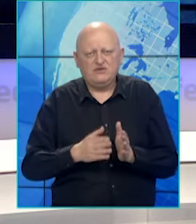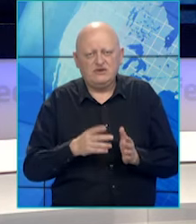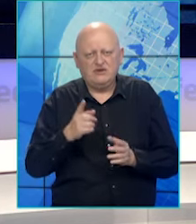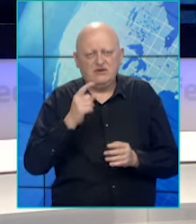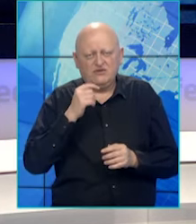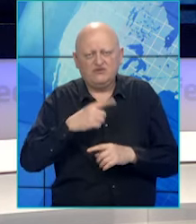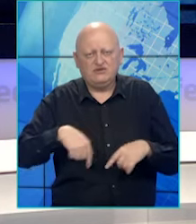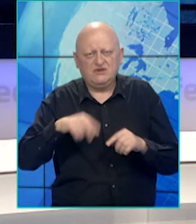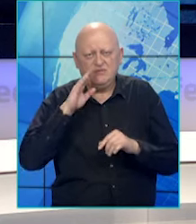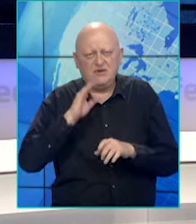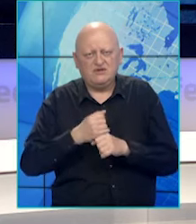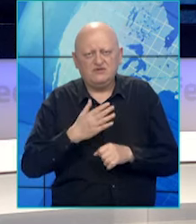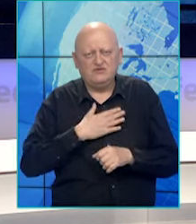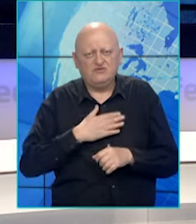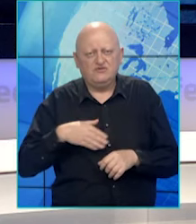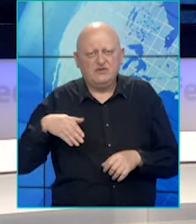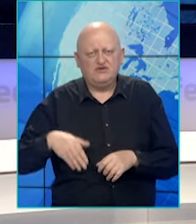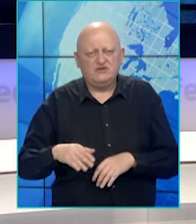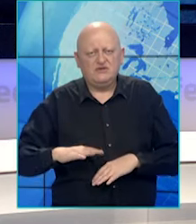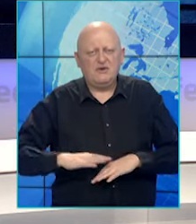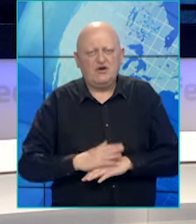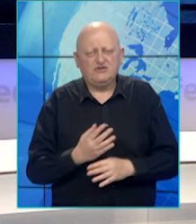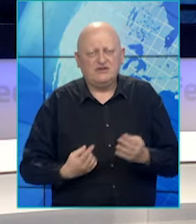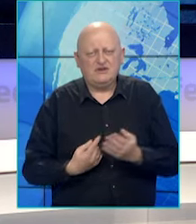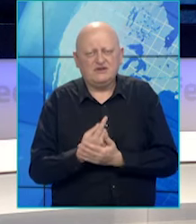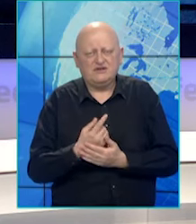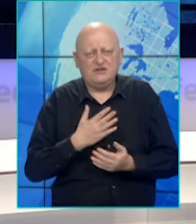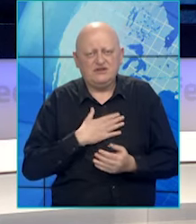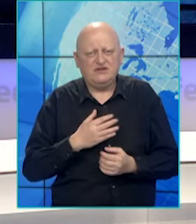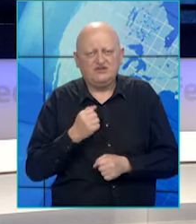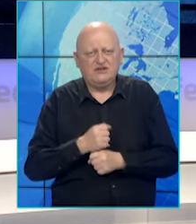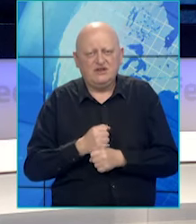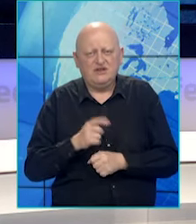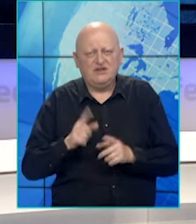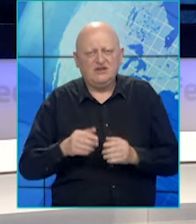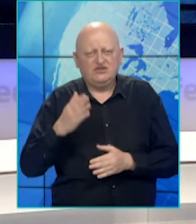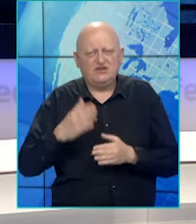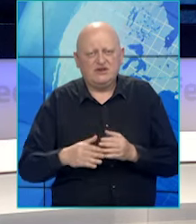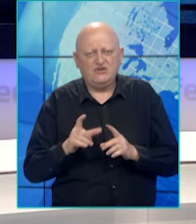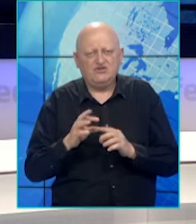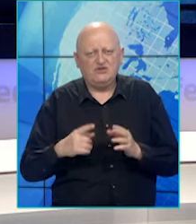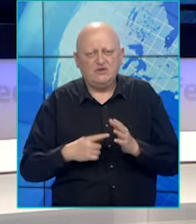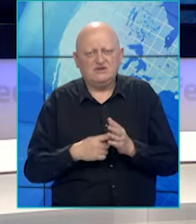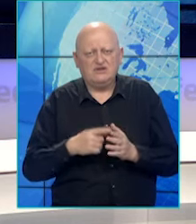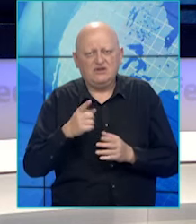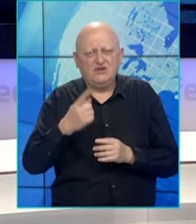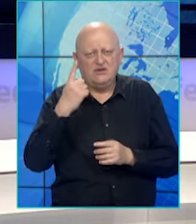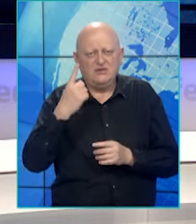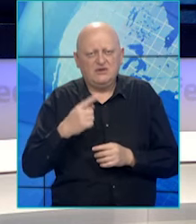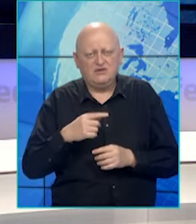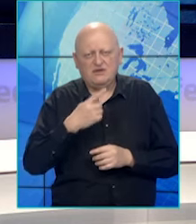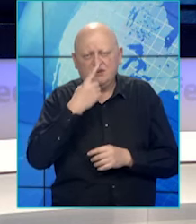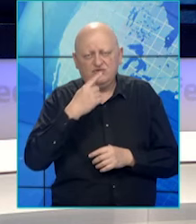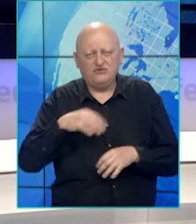evropski voz i da ljudi u cijeloj Bosni i Hercegovini u svojim džepovima osjete rezultate našeg rada. Ili će na kraju Dodik pokazati da